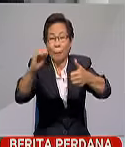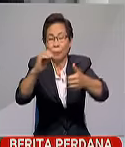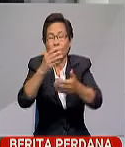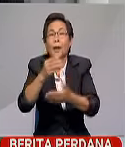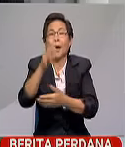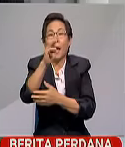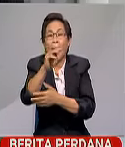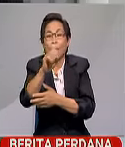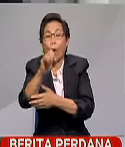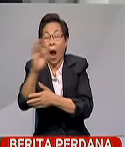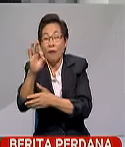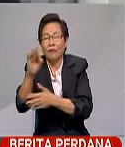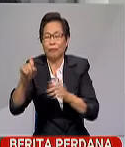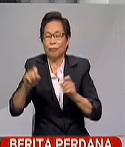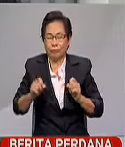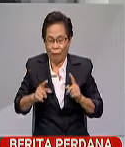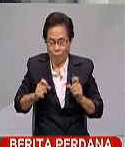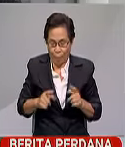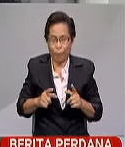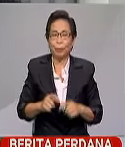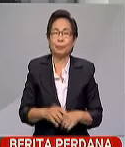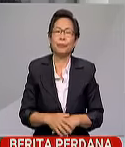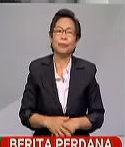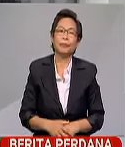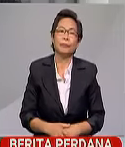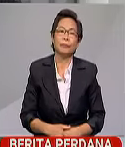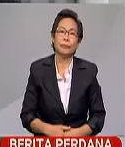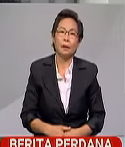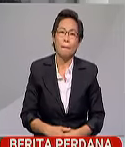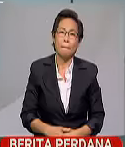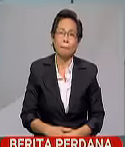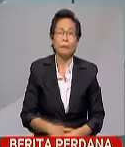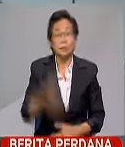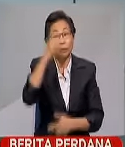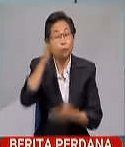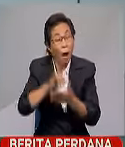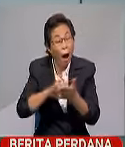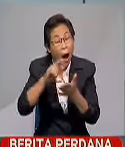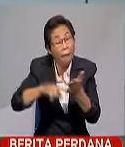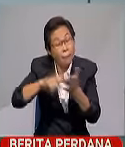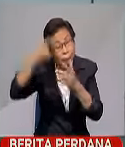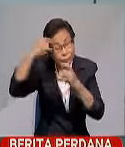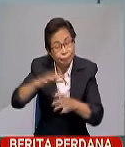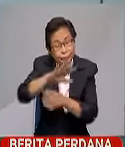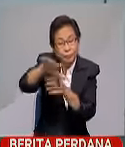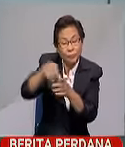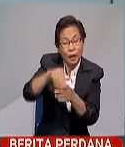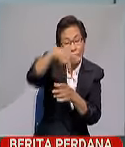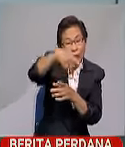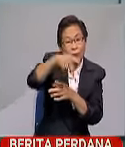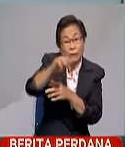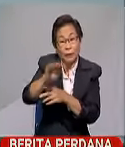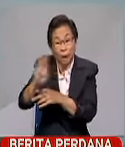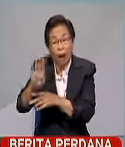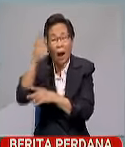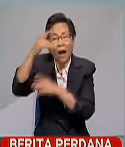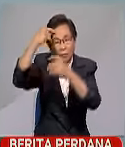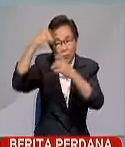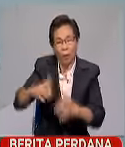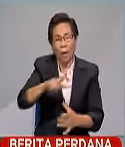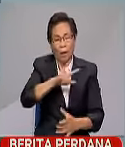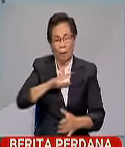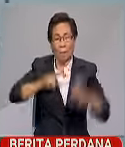Kewangan diperbadankan MOF Incorporated. Justru sebarang keputusan melibatkan prasarana hanya akan dibuat oleh